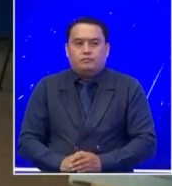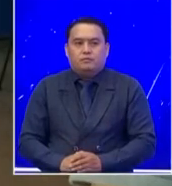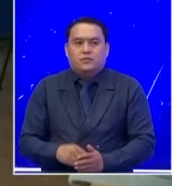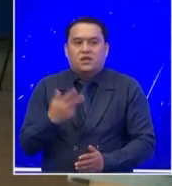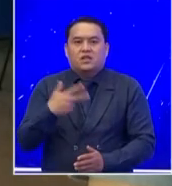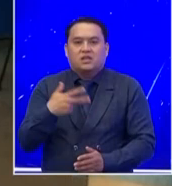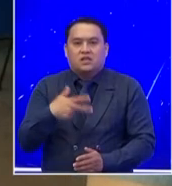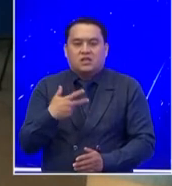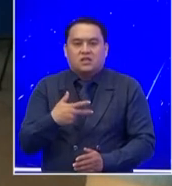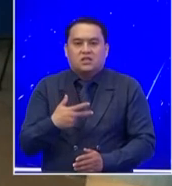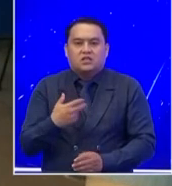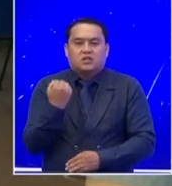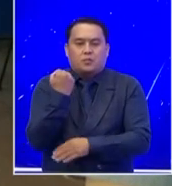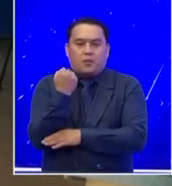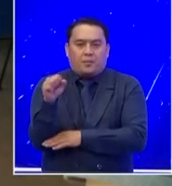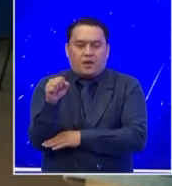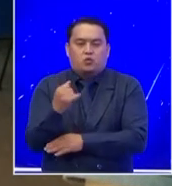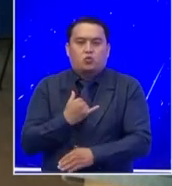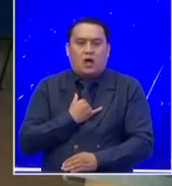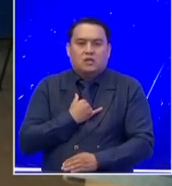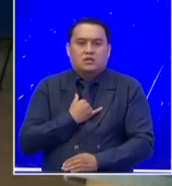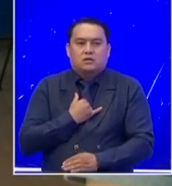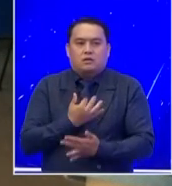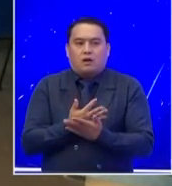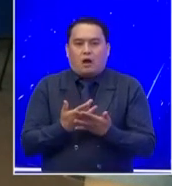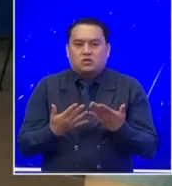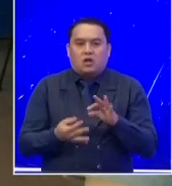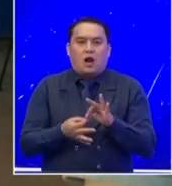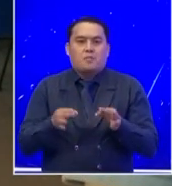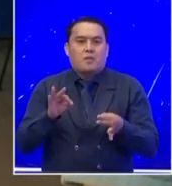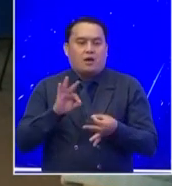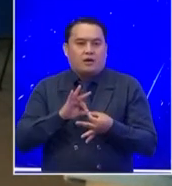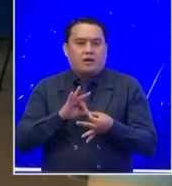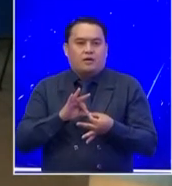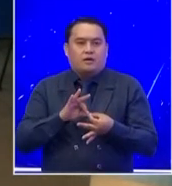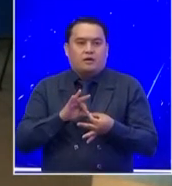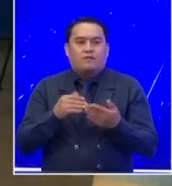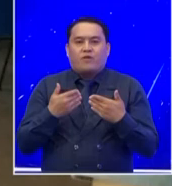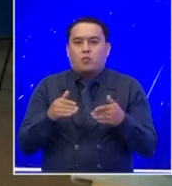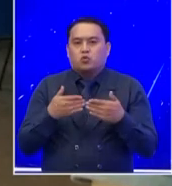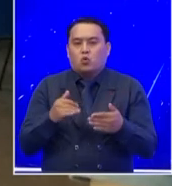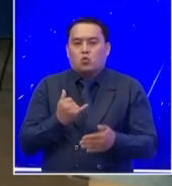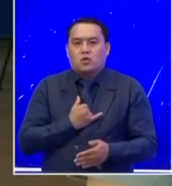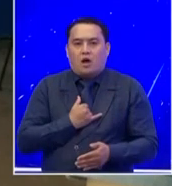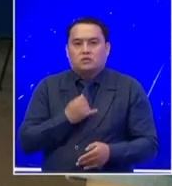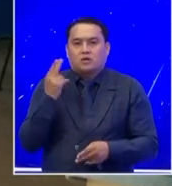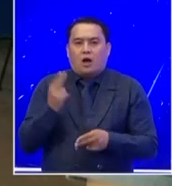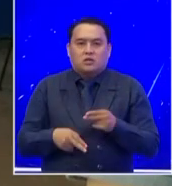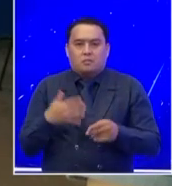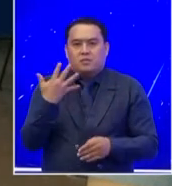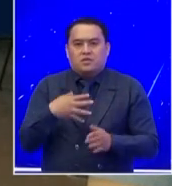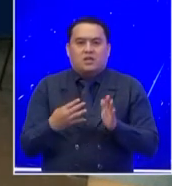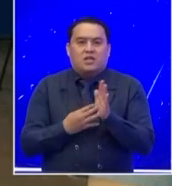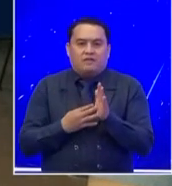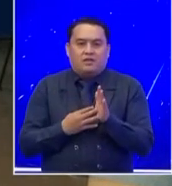30 призовых мест, которые различных олимпиадах. Если мы будем говорить о выпускниках, у нас в этом году заканчивают